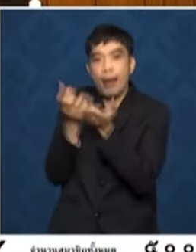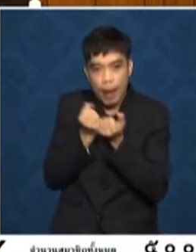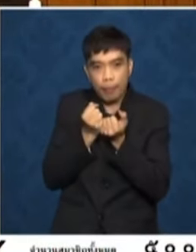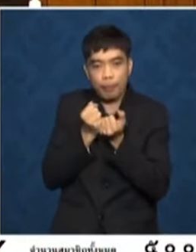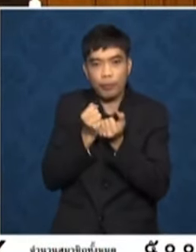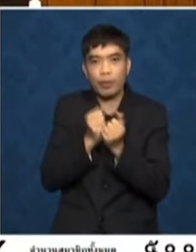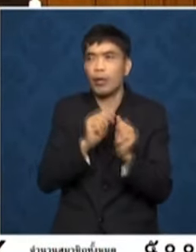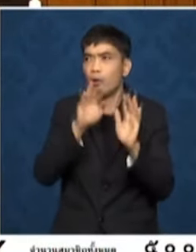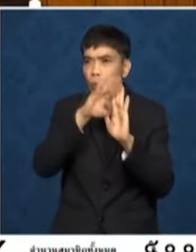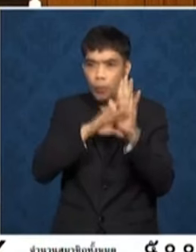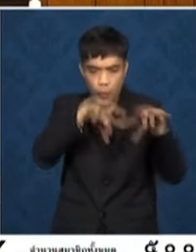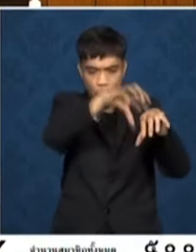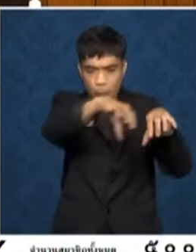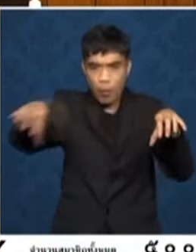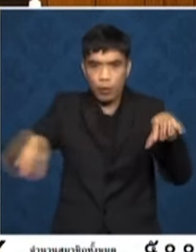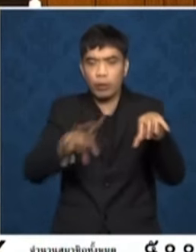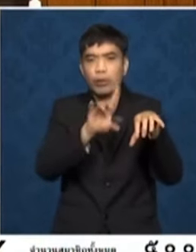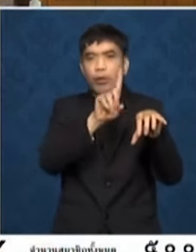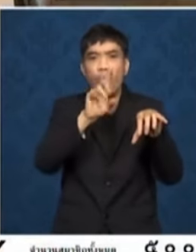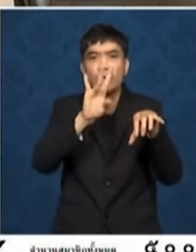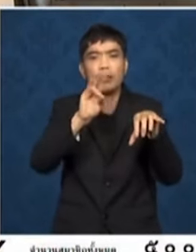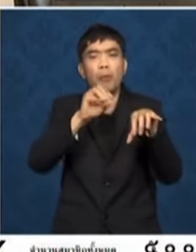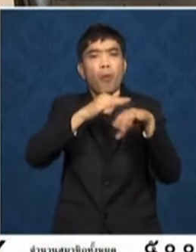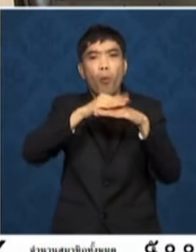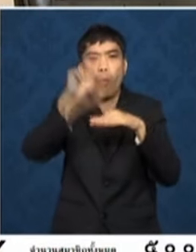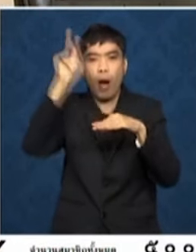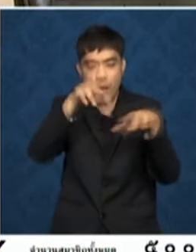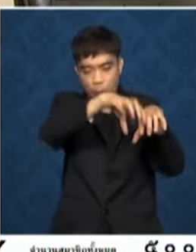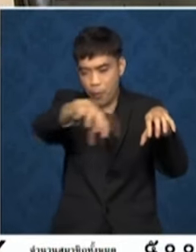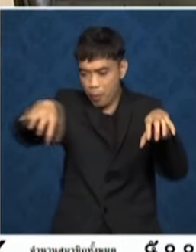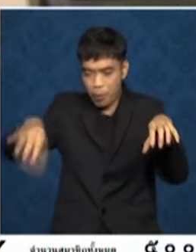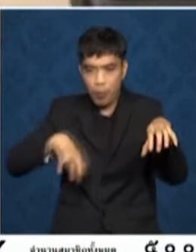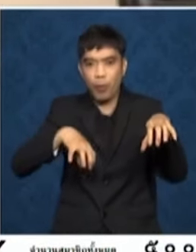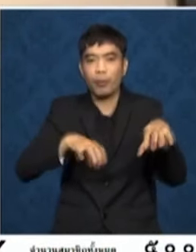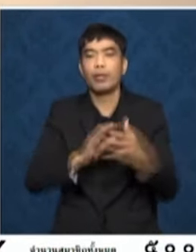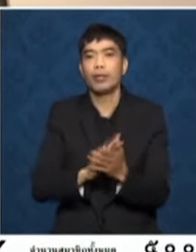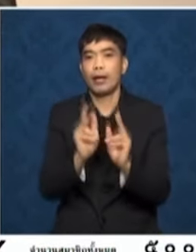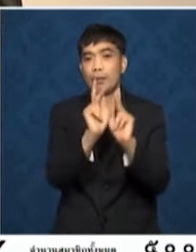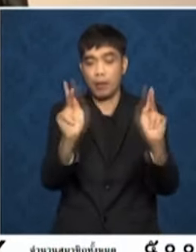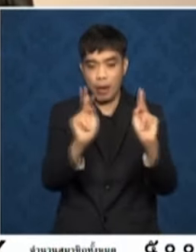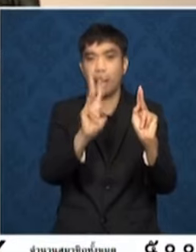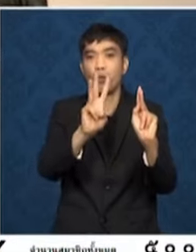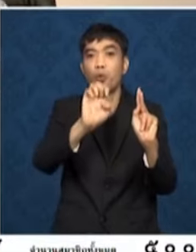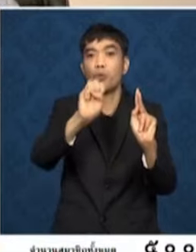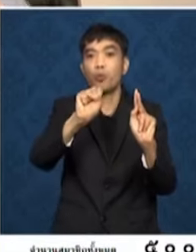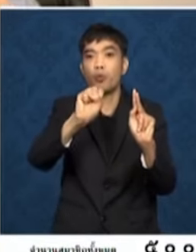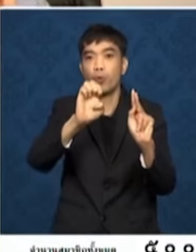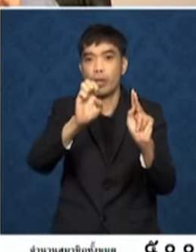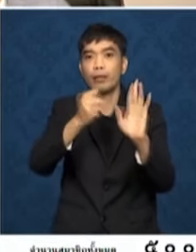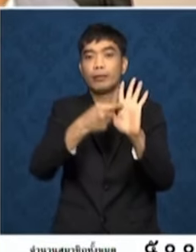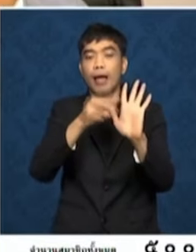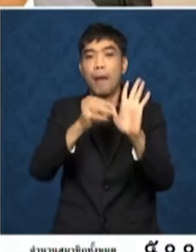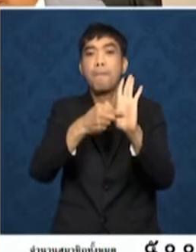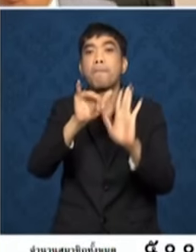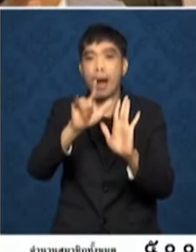รวม 731 ουลวยลังกปฎมานโดยขณ Cruiseicที่การวิสสามัน ได้ใหคามสำคัญกับผลสำ